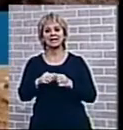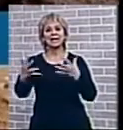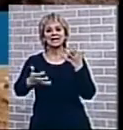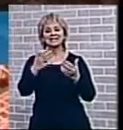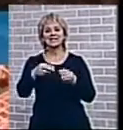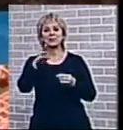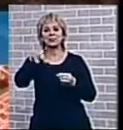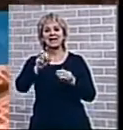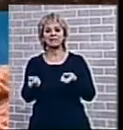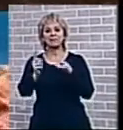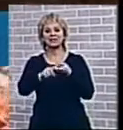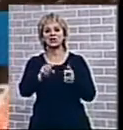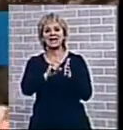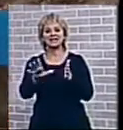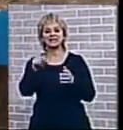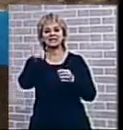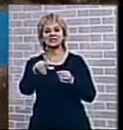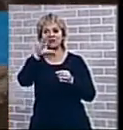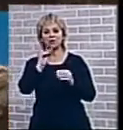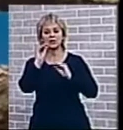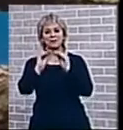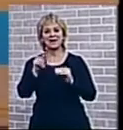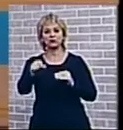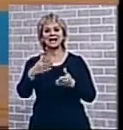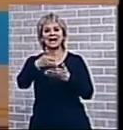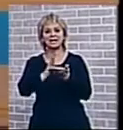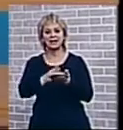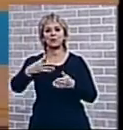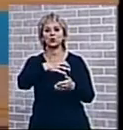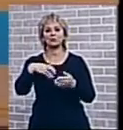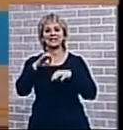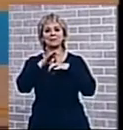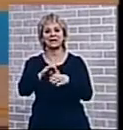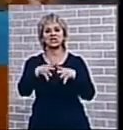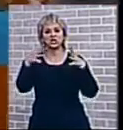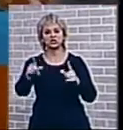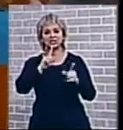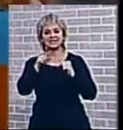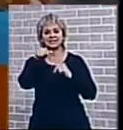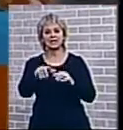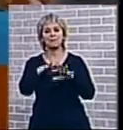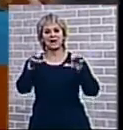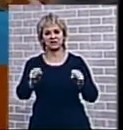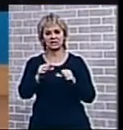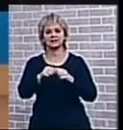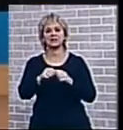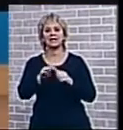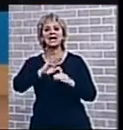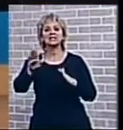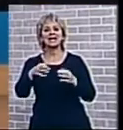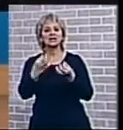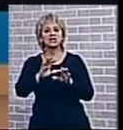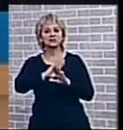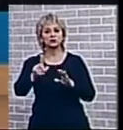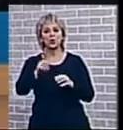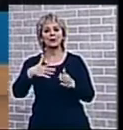Разобраться с тарифами подключения электросетей, водопроводами и хлебом. Губернатор провел расширенное заседание правительства. Недопустимо,